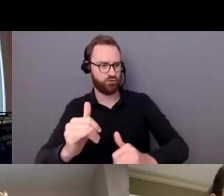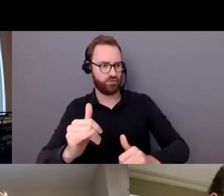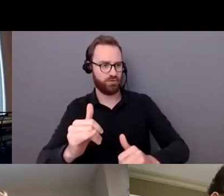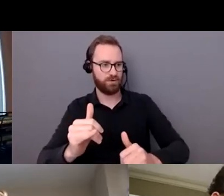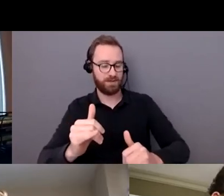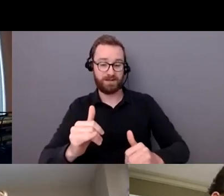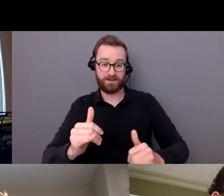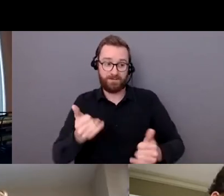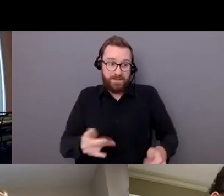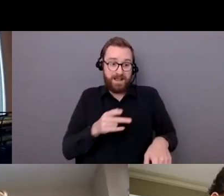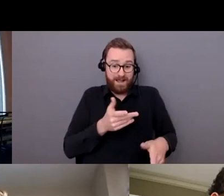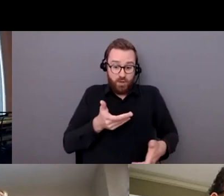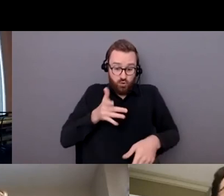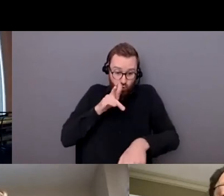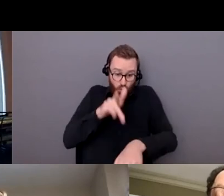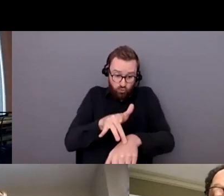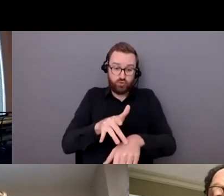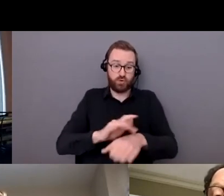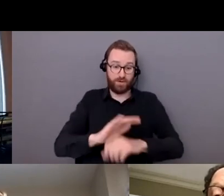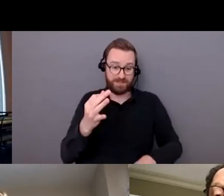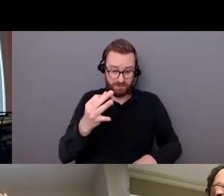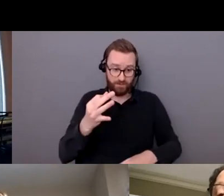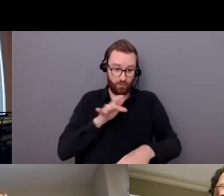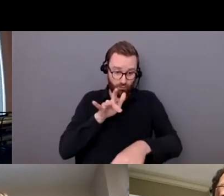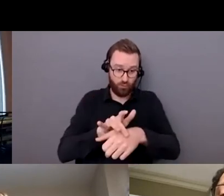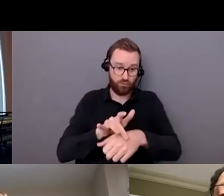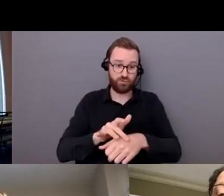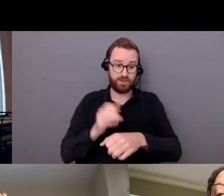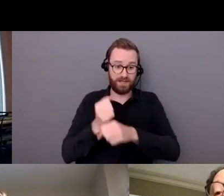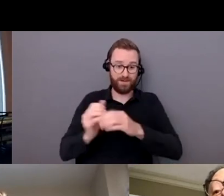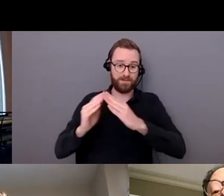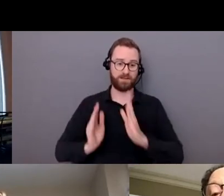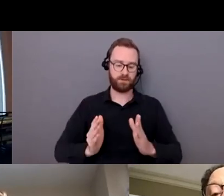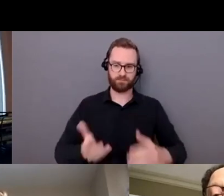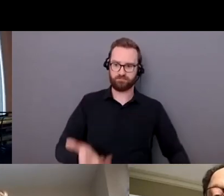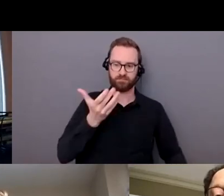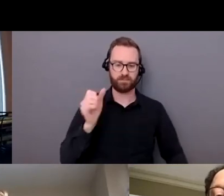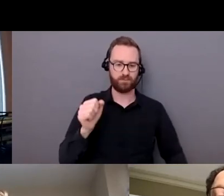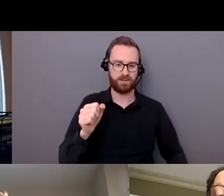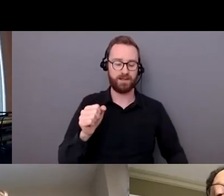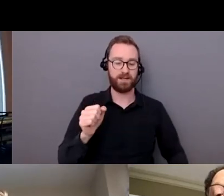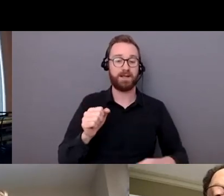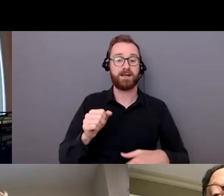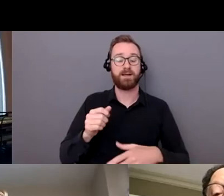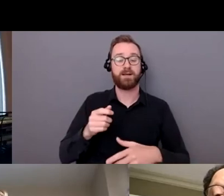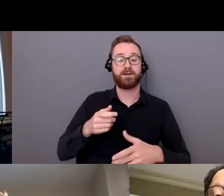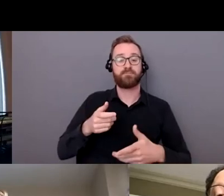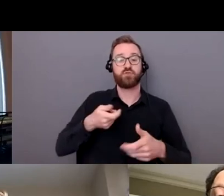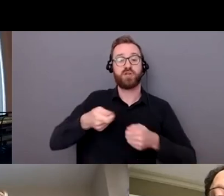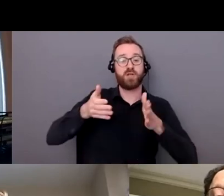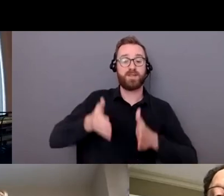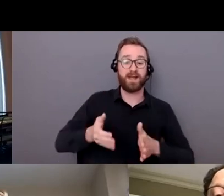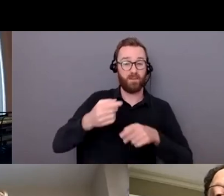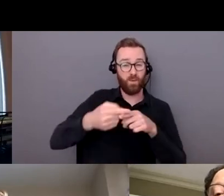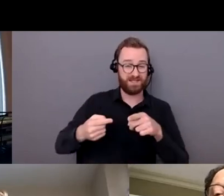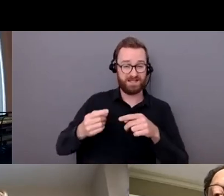une partie de la tâche qu'ils font. Oui. Puis chez les télétravailleurs qui ne sont pas des gestionnaires, c'est plus de la moitié. Donc, on peut très bien penser que pour les